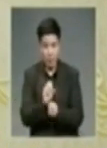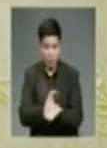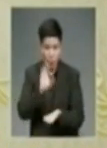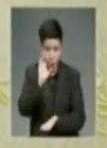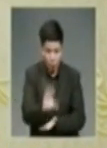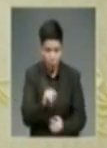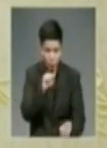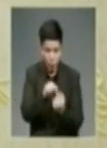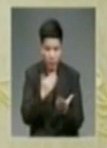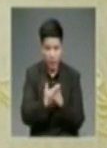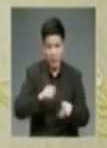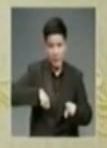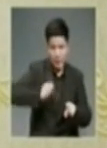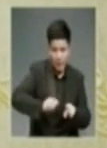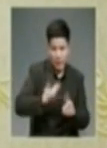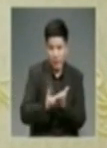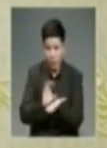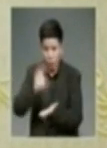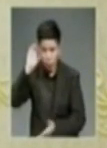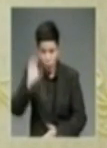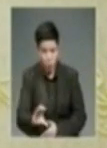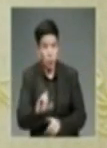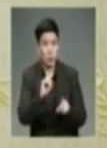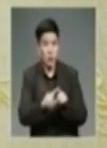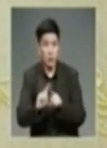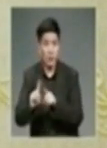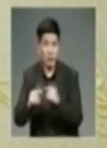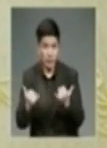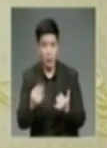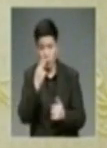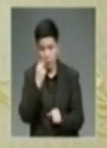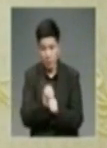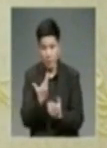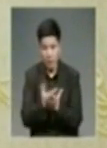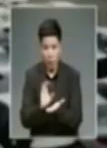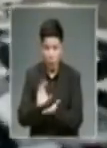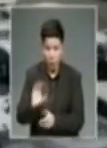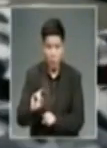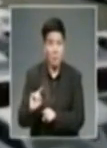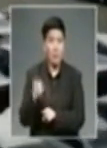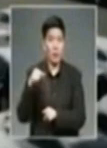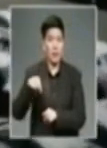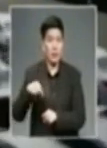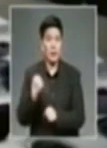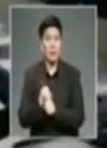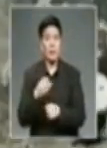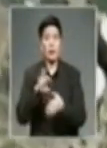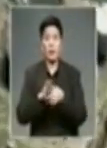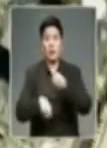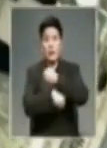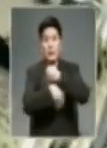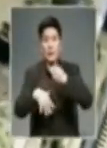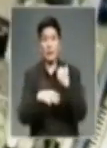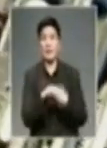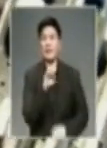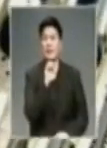มดุลทั้งรายจ่ายประจำงบลงทุนนะครับการสร้างแหล่งเงินทุนใหม่สร้างเศรษฐกิจขนาดใหญ่เช่น EEC